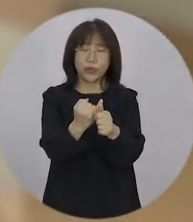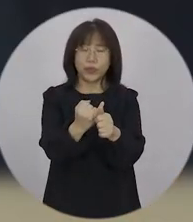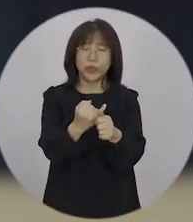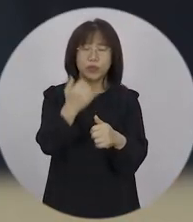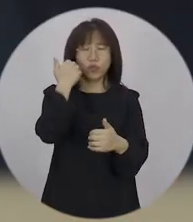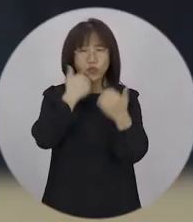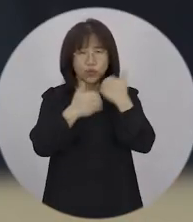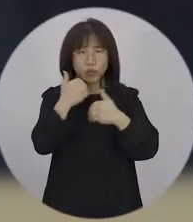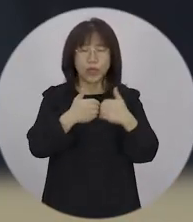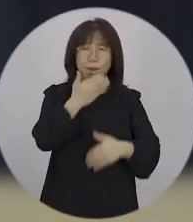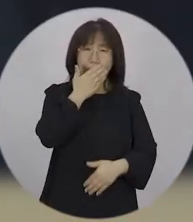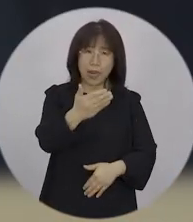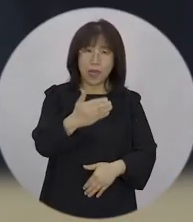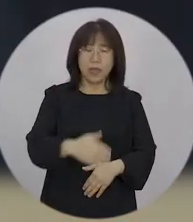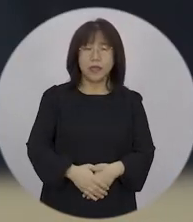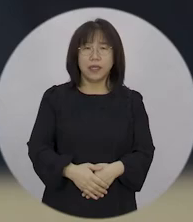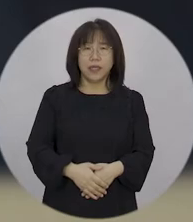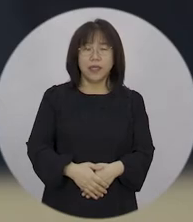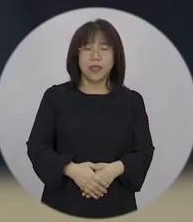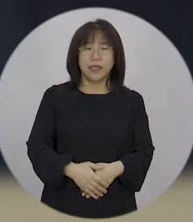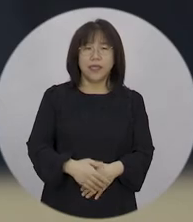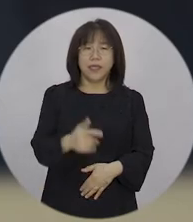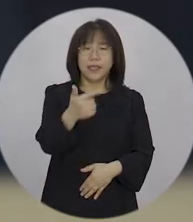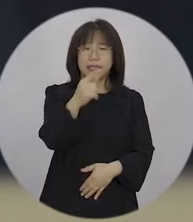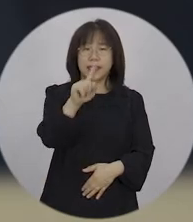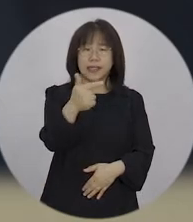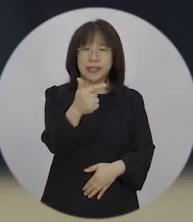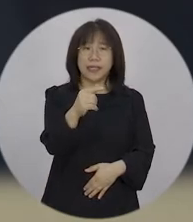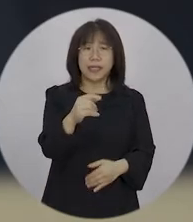있으며 난임시술기관에서 발급한